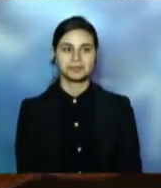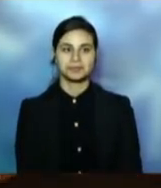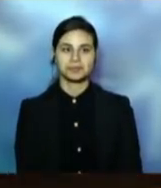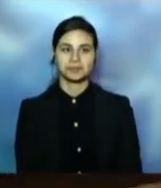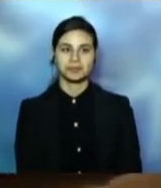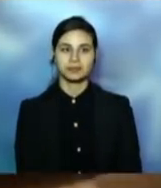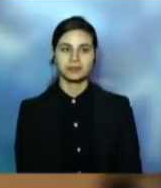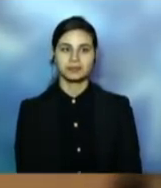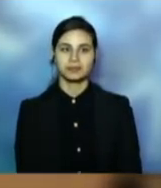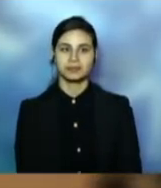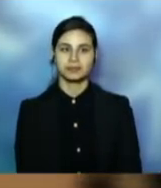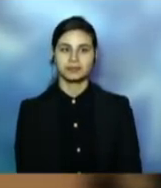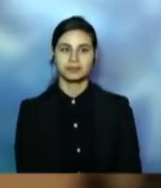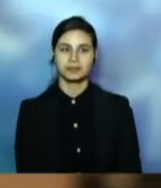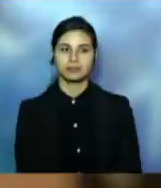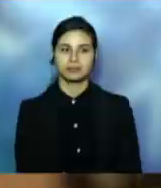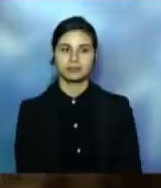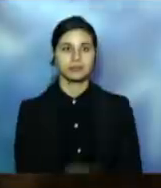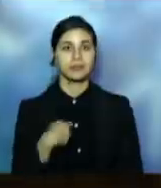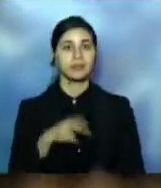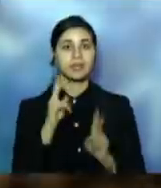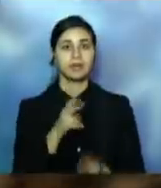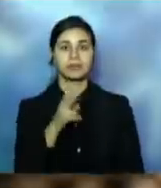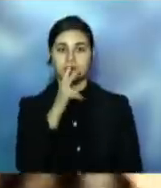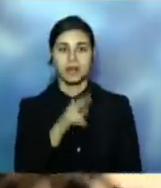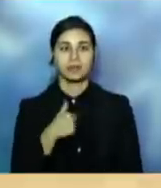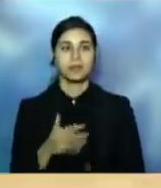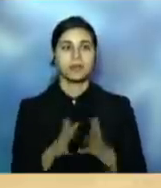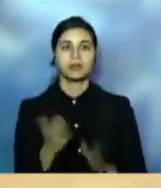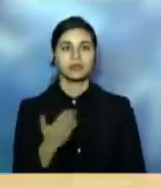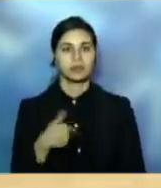რა. აცუი არ ვიცი რომელი უკავს უფრო.